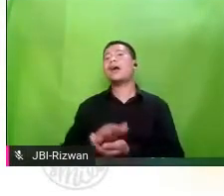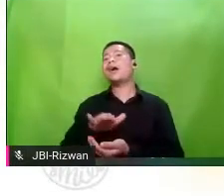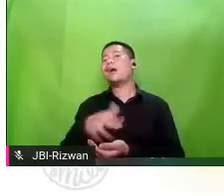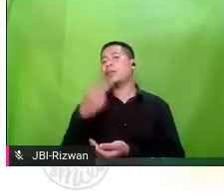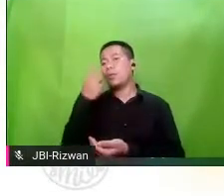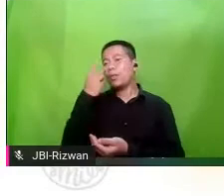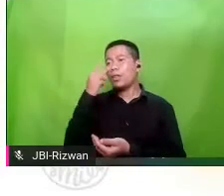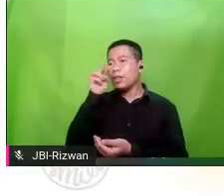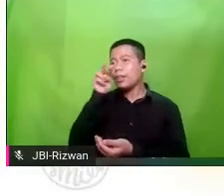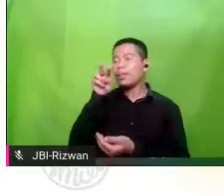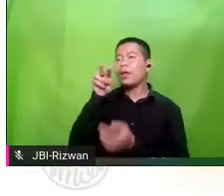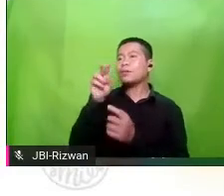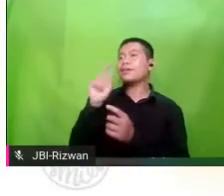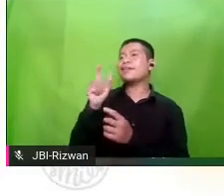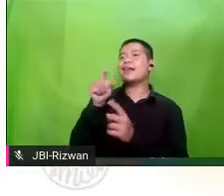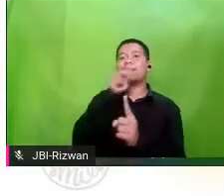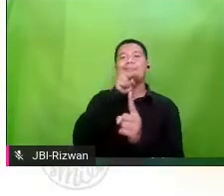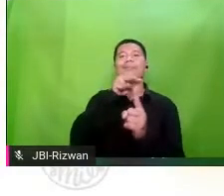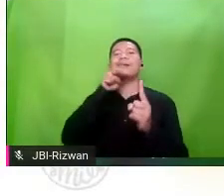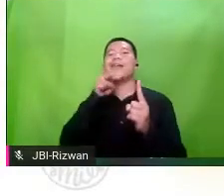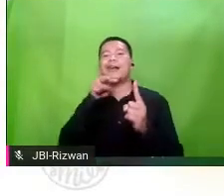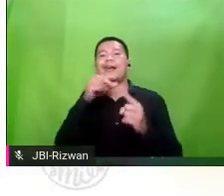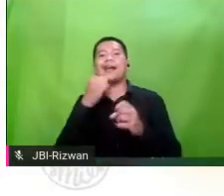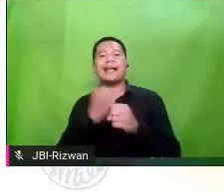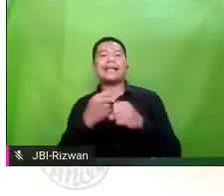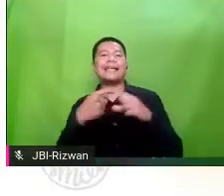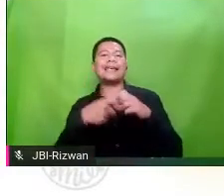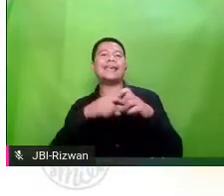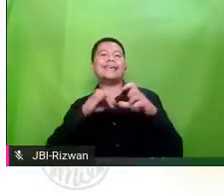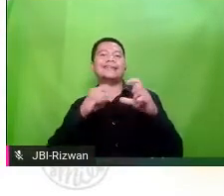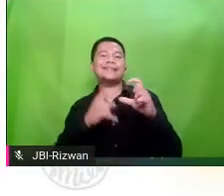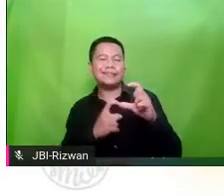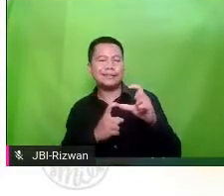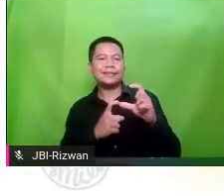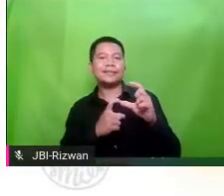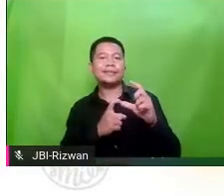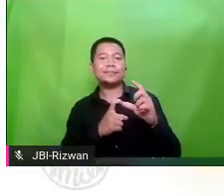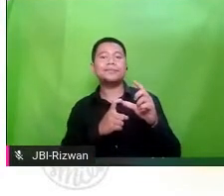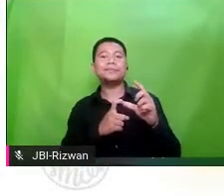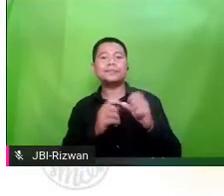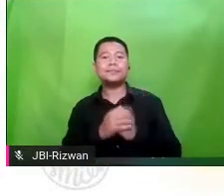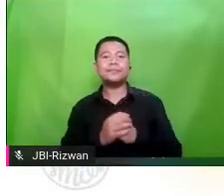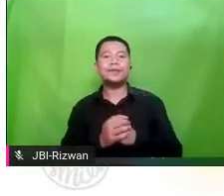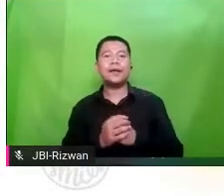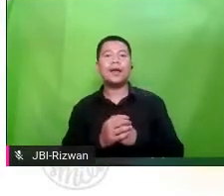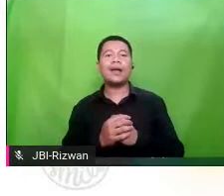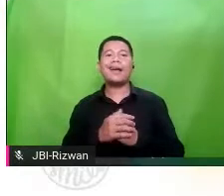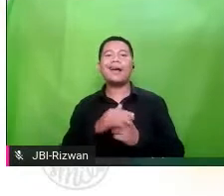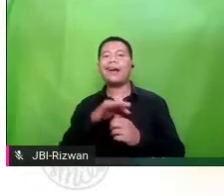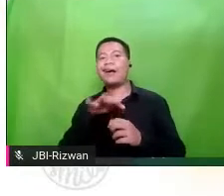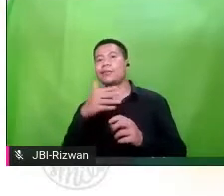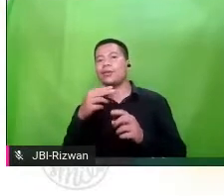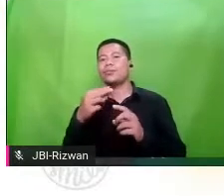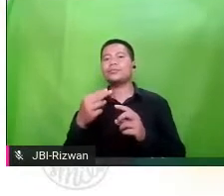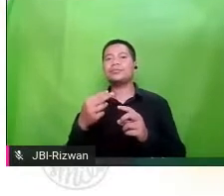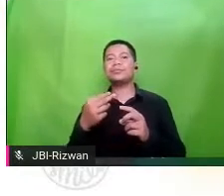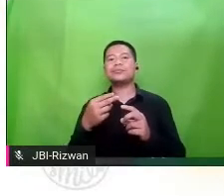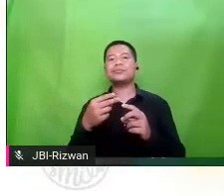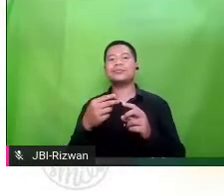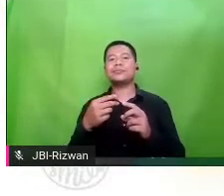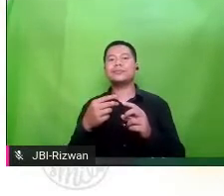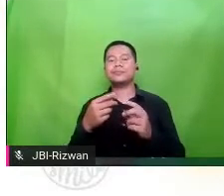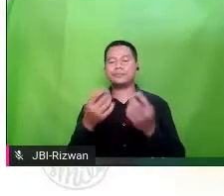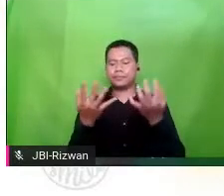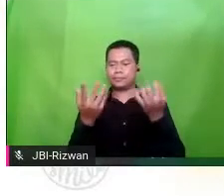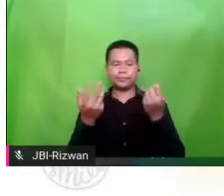pandang yang disebut sebagai gaze ya. Ya, seperti ini kalau melihat ya. Atau self-stimulasi karena memperhatikan jarinya